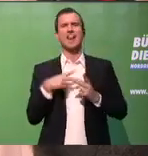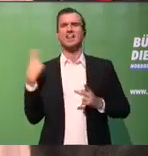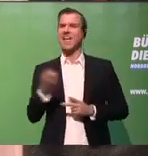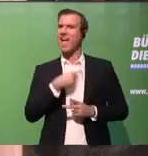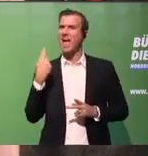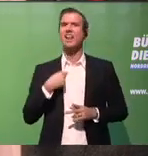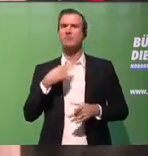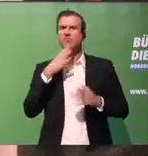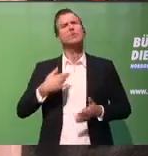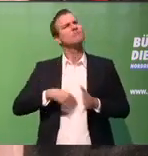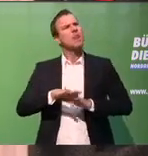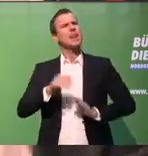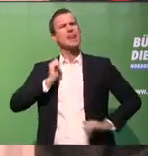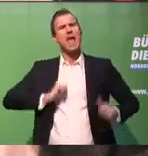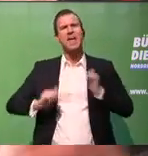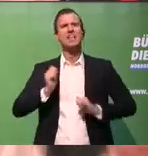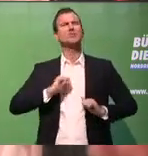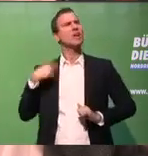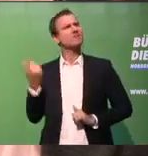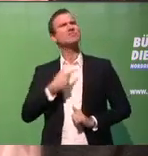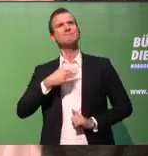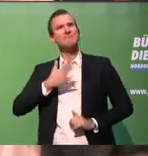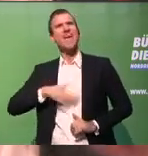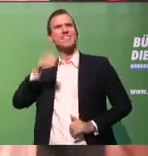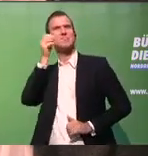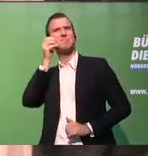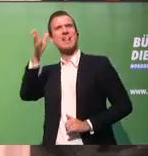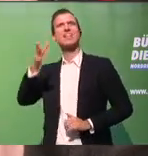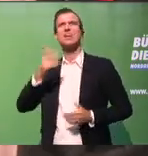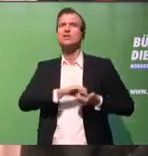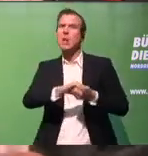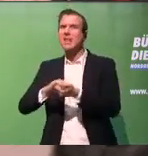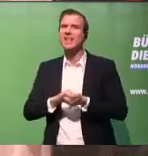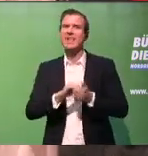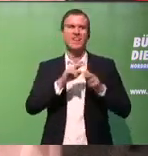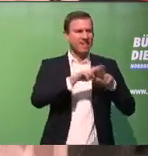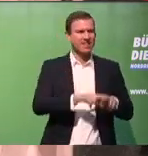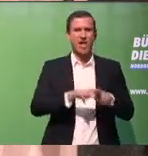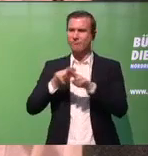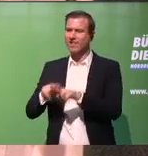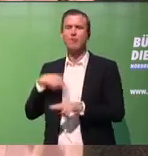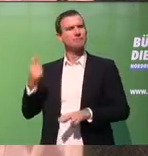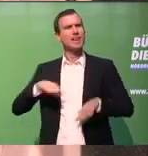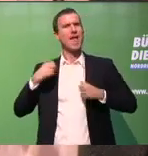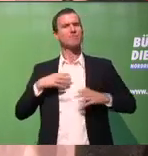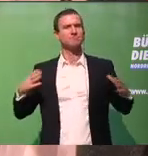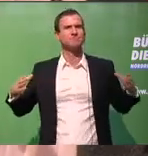uns mit Leidenschaft bilden, in Solidarität und Vertrauen leben können.